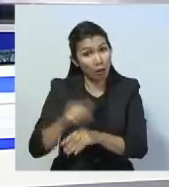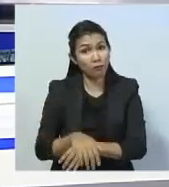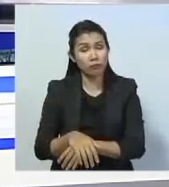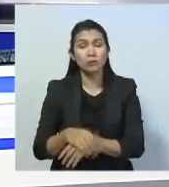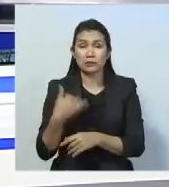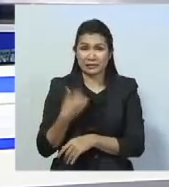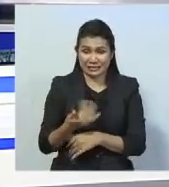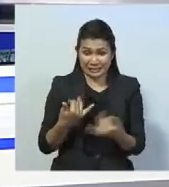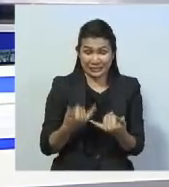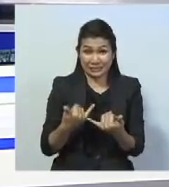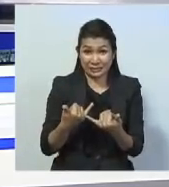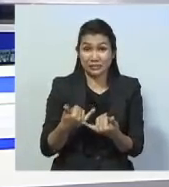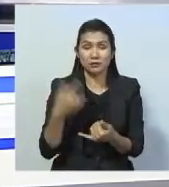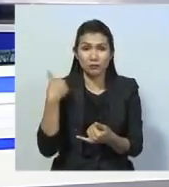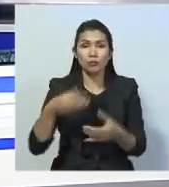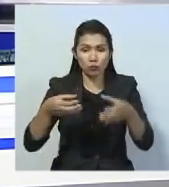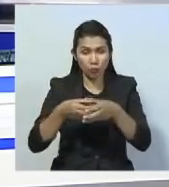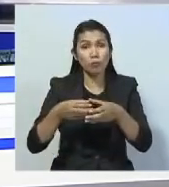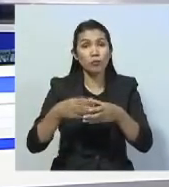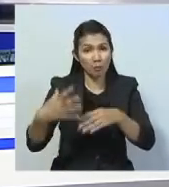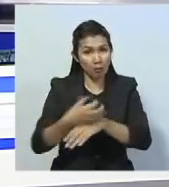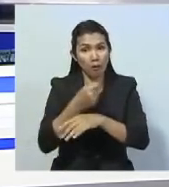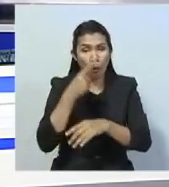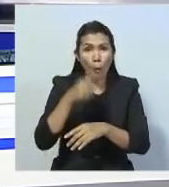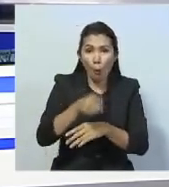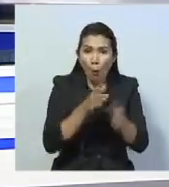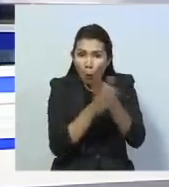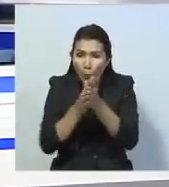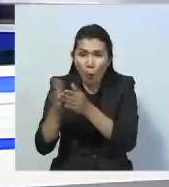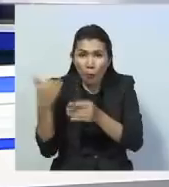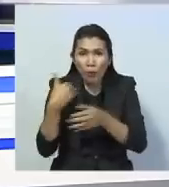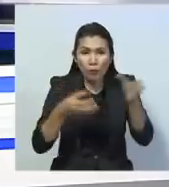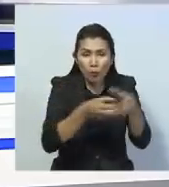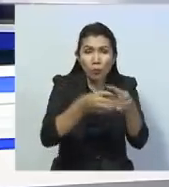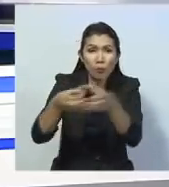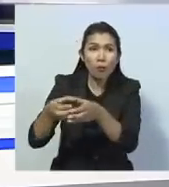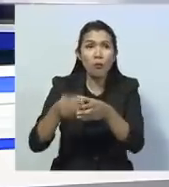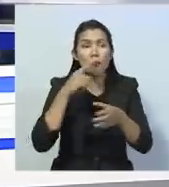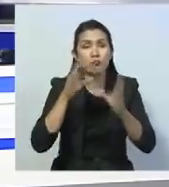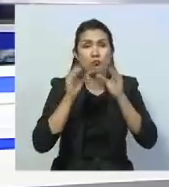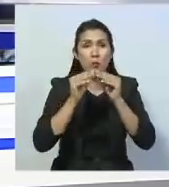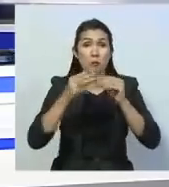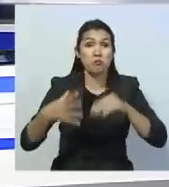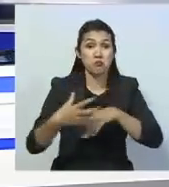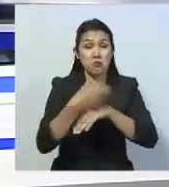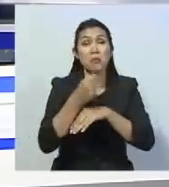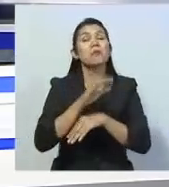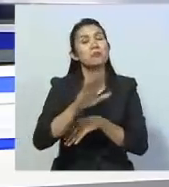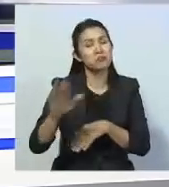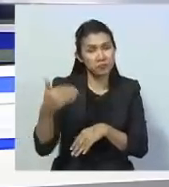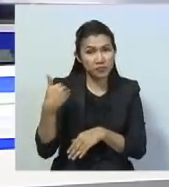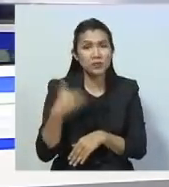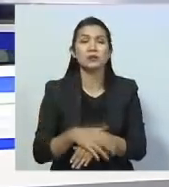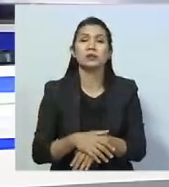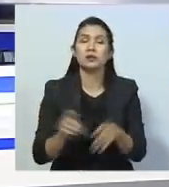วันนี้ค่ะความเคลื่อนไหวทางการเมืองก็คึกคักเช่นกันเพราะว่ามีการประชุมของ2พรรคการเมืองใหญ่ที่หลายคนให้ความสนใจนะค